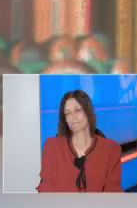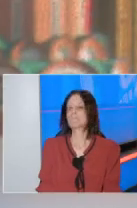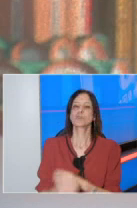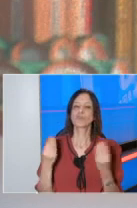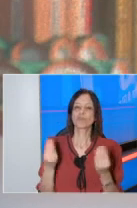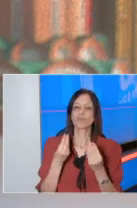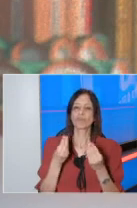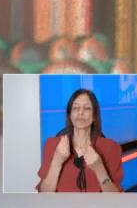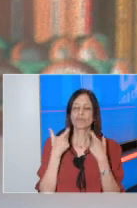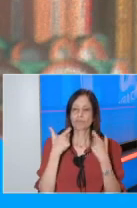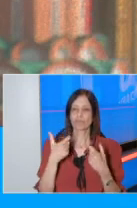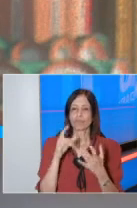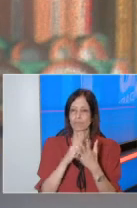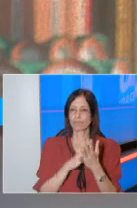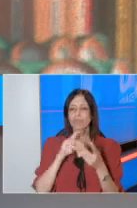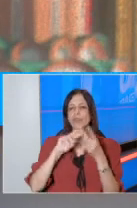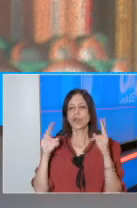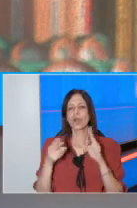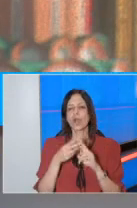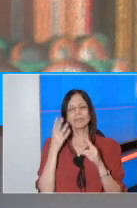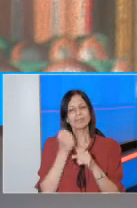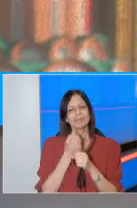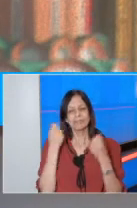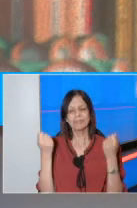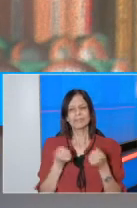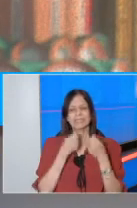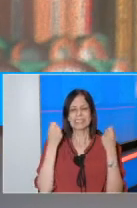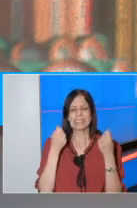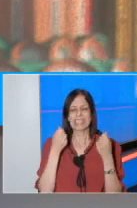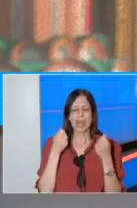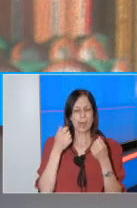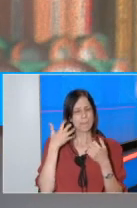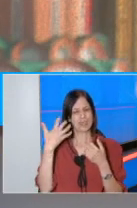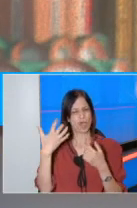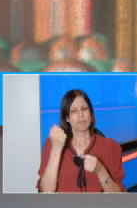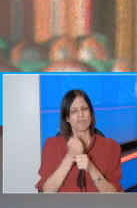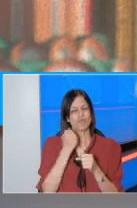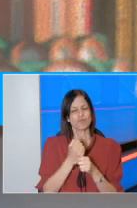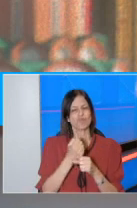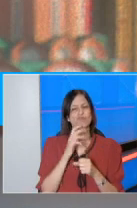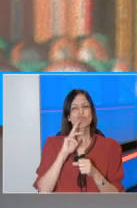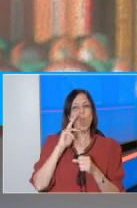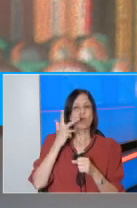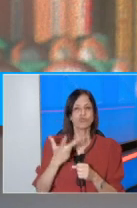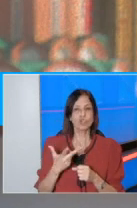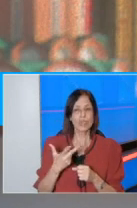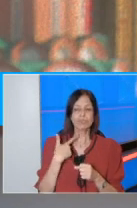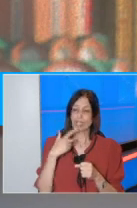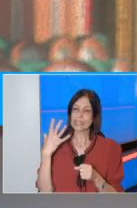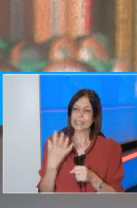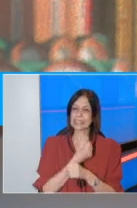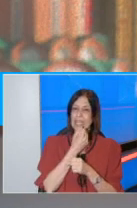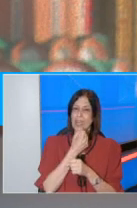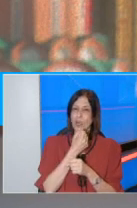גורמי אכיפת חוק ברחבי העולם חשפו מבצע עוקץ מתוחכם שניהלו במשך 3 שנים, במסגרתו הצליח ליירט מיליוני